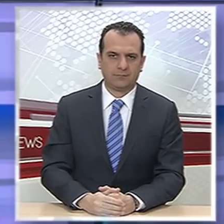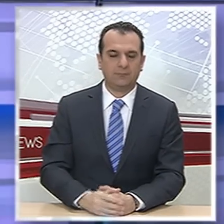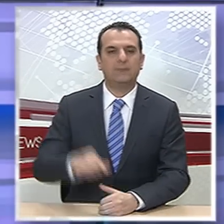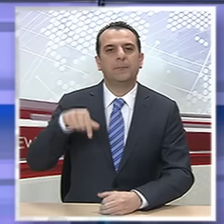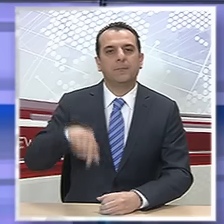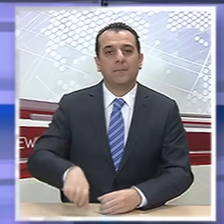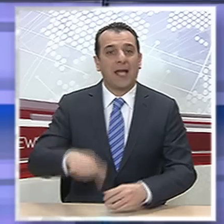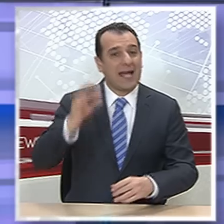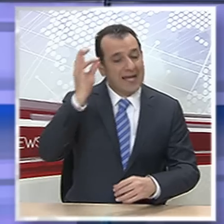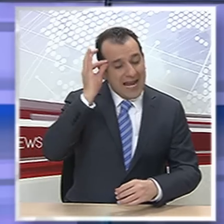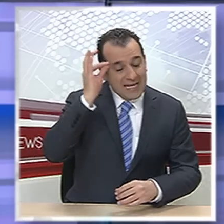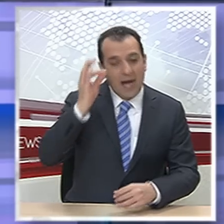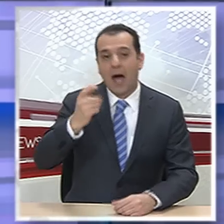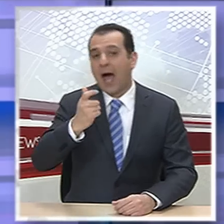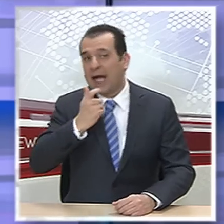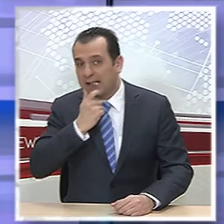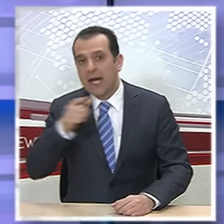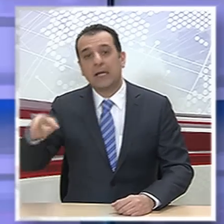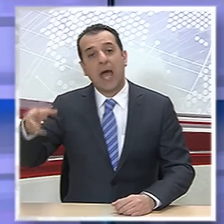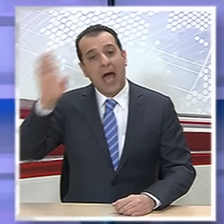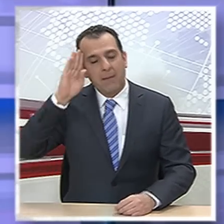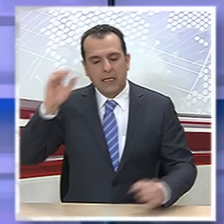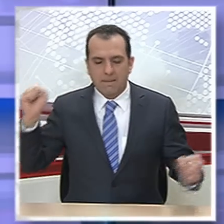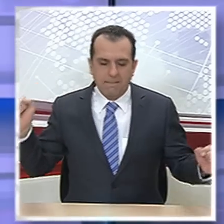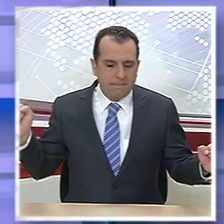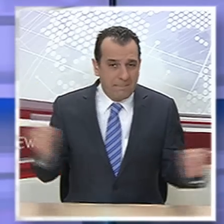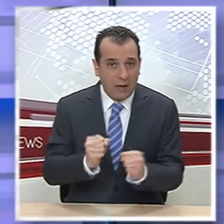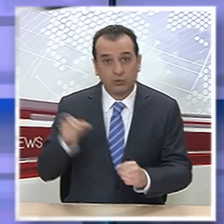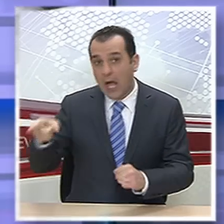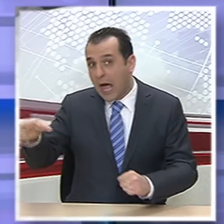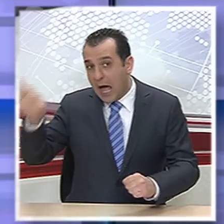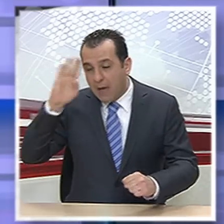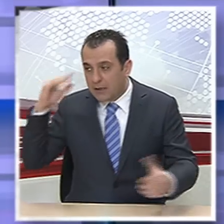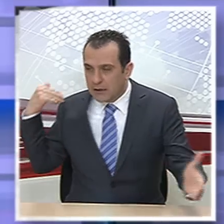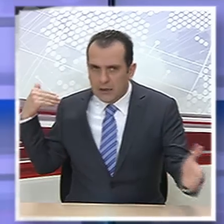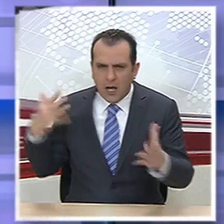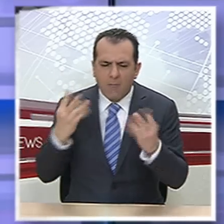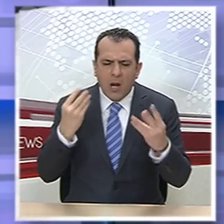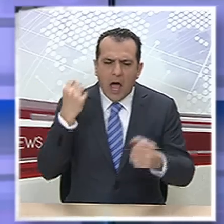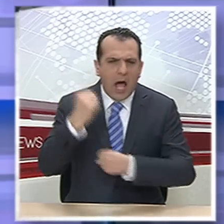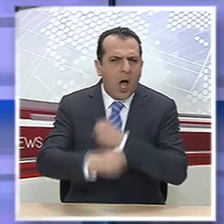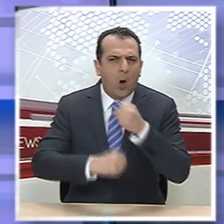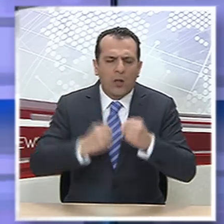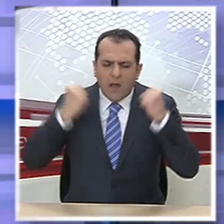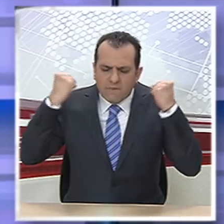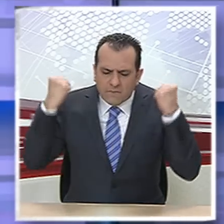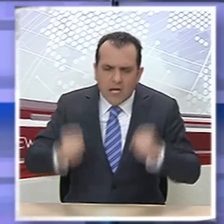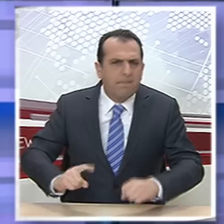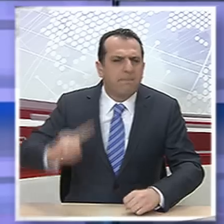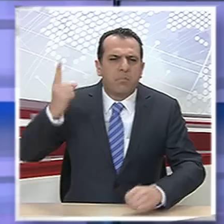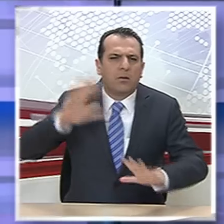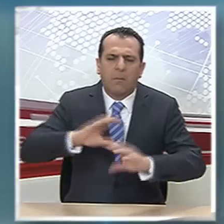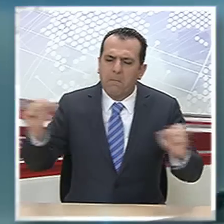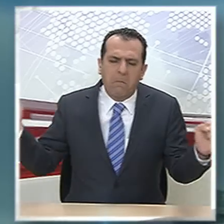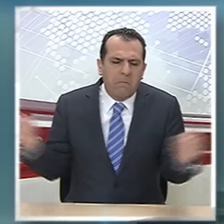Στην κατάψυξη έχουν μπει μεγάλες περιοχές της Αγγλίας και της Γαλλίας, ενώ η χειρότερη κακοκαιρία των τελευταίων δεκαετιών πλήττει μεγάλο μέρος των Ηνωμένων Πολιτειών της